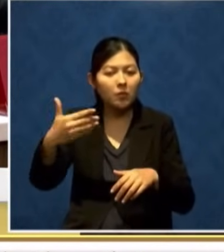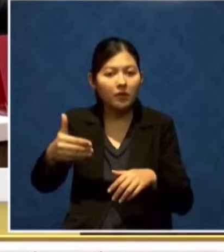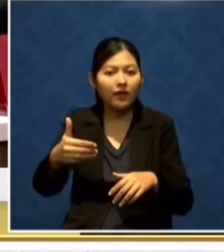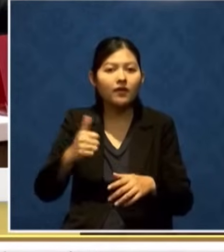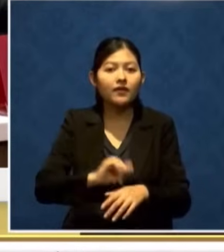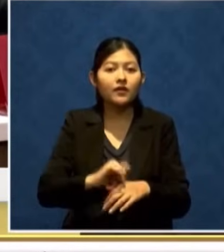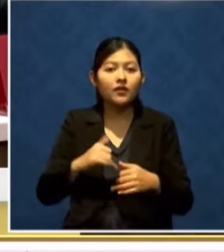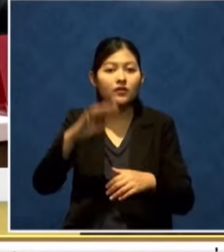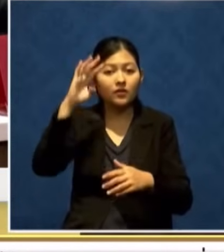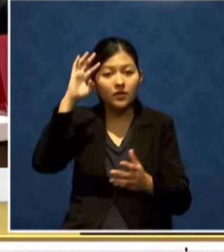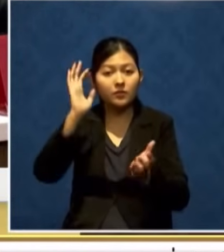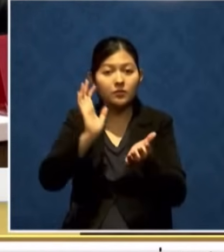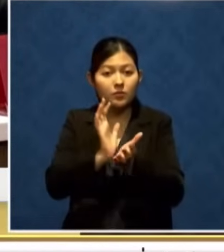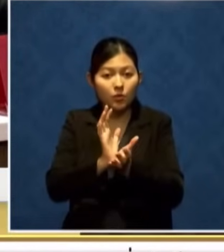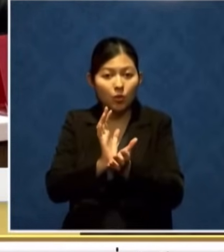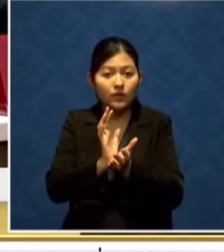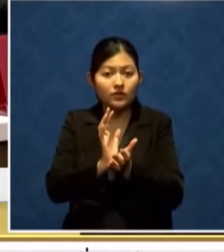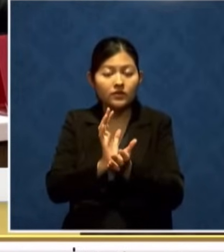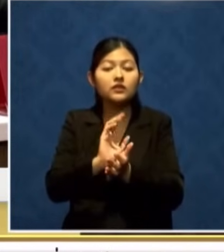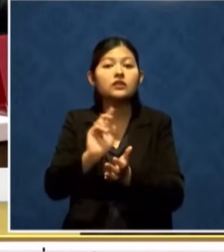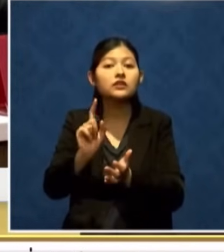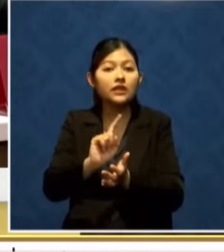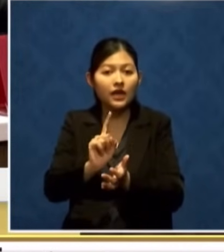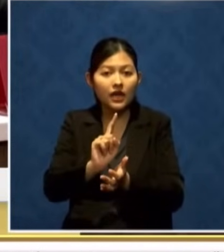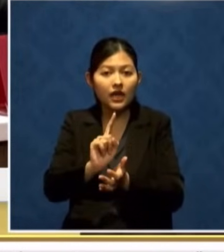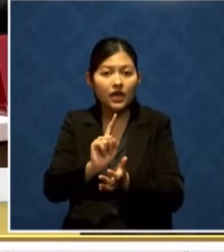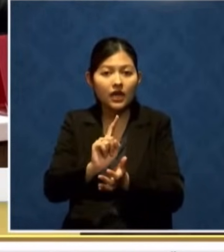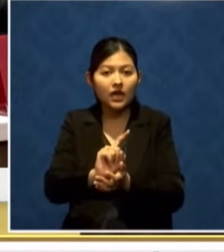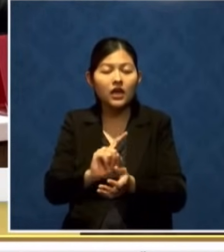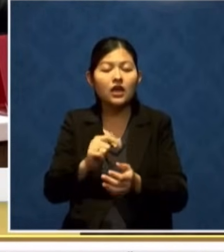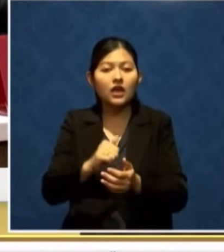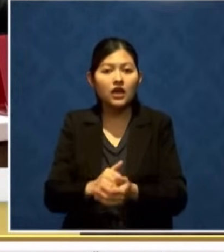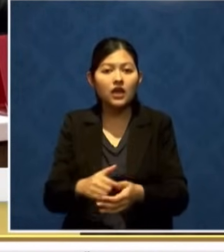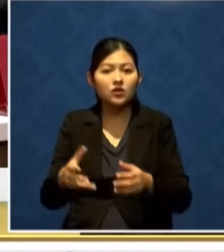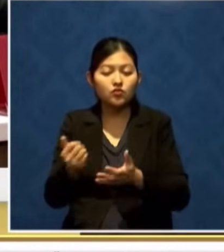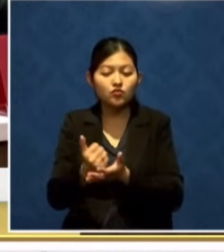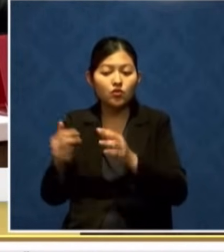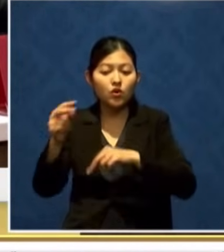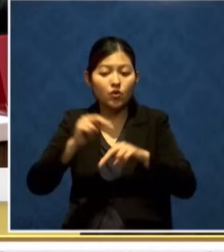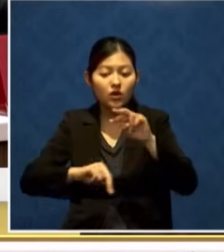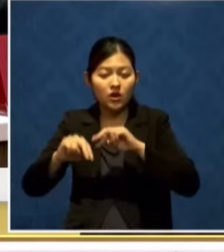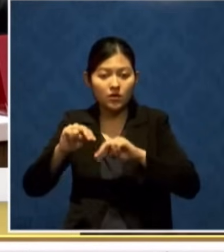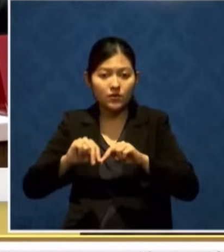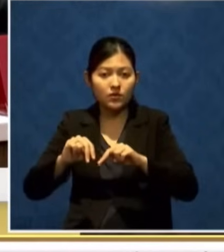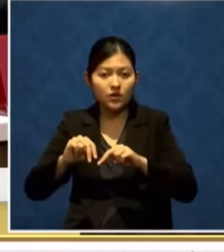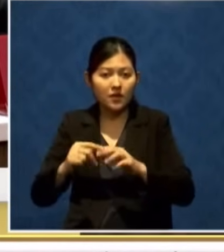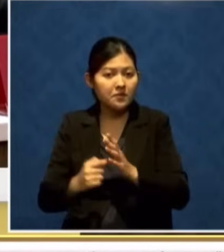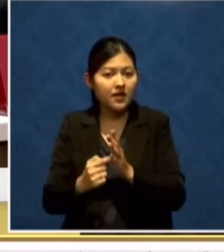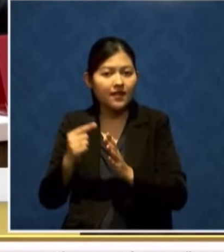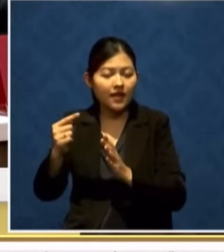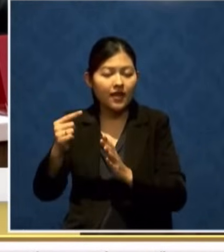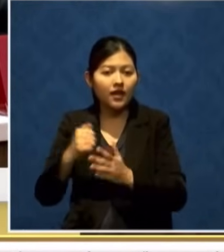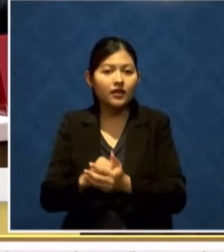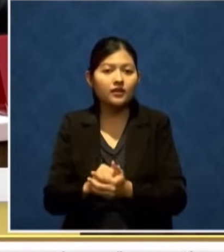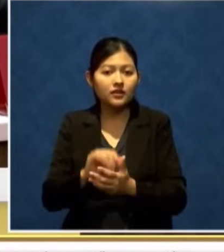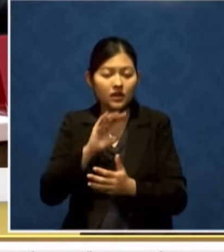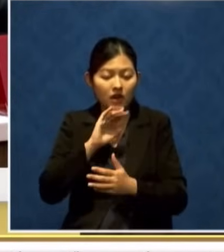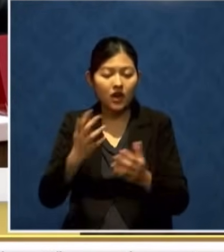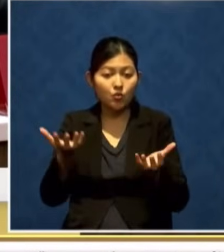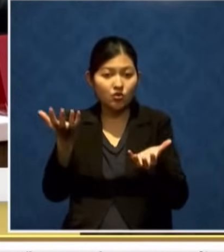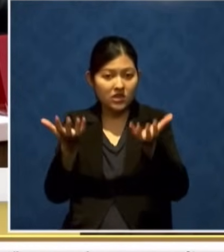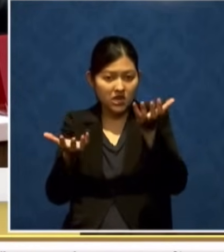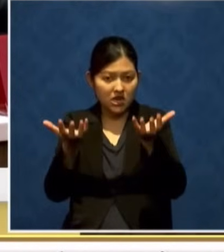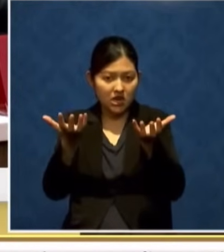ตำรวจคือกระบวนการยุติธรรมขั้นต้นนะครับถ้ากระบวนการยุติธรรมขั้นต้น